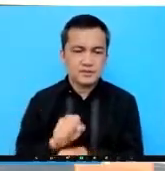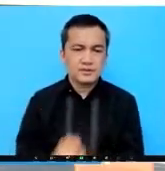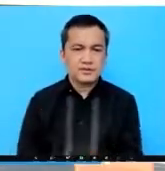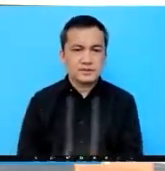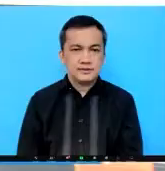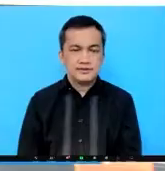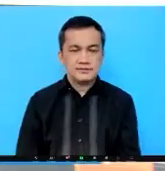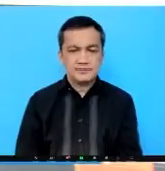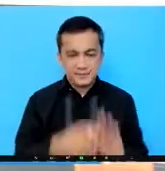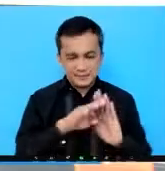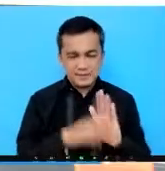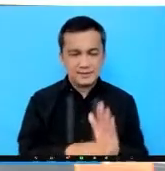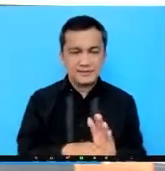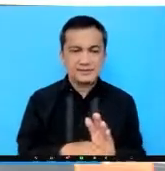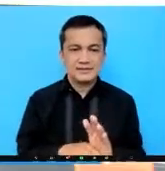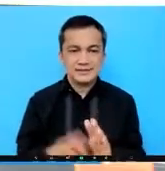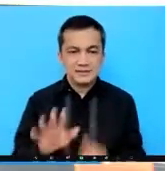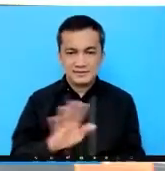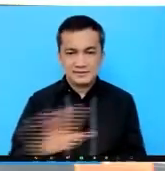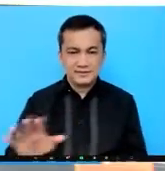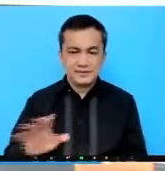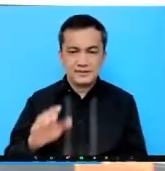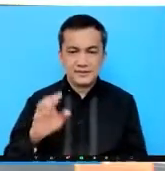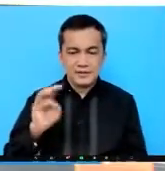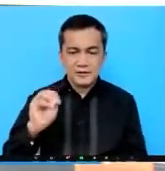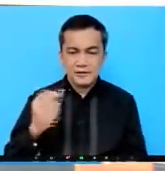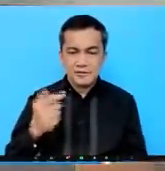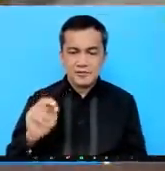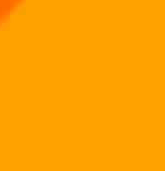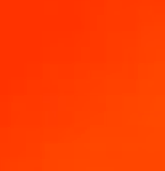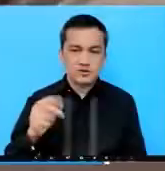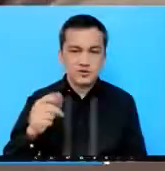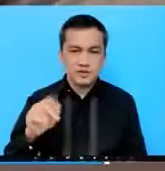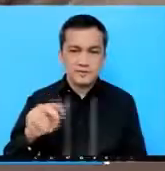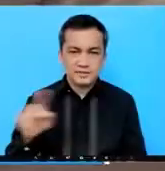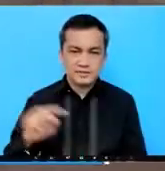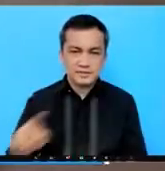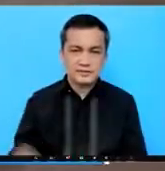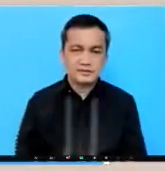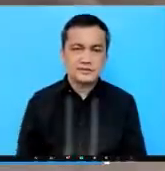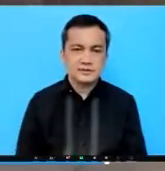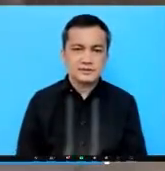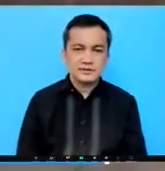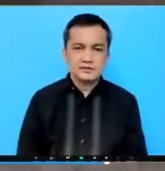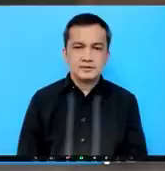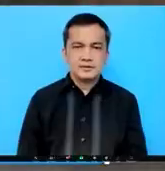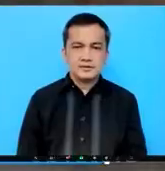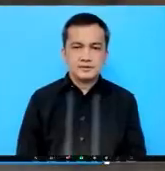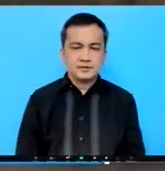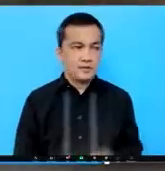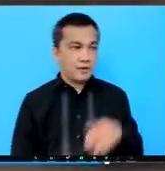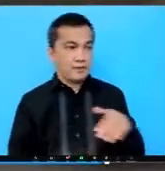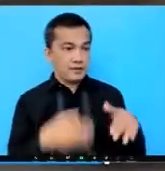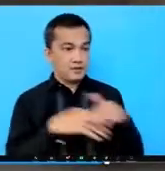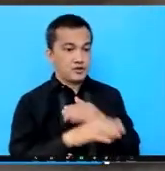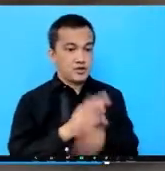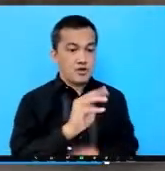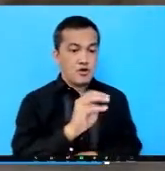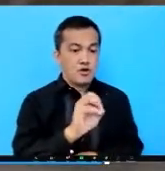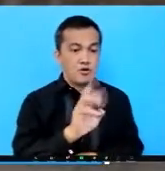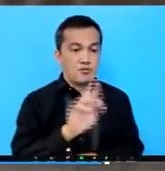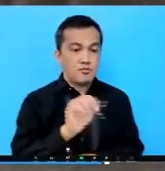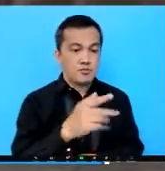sa detalye, nasa frontline ng balitang yan, Simon Gualbes. Pasok na tayo sa morgue. Nilinisin ko muna yung mesa